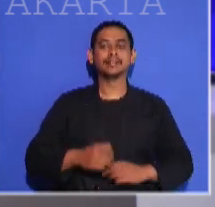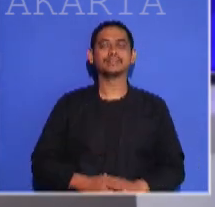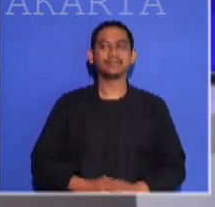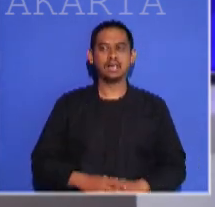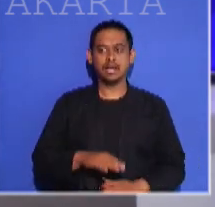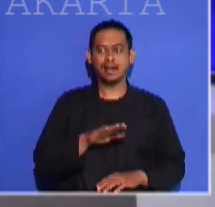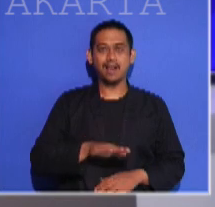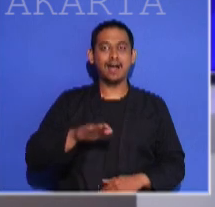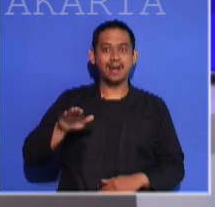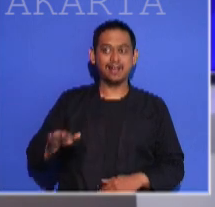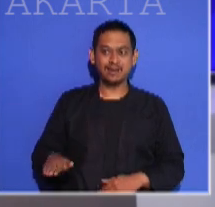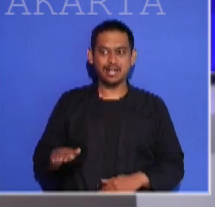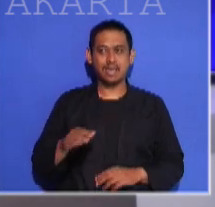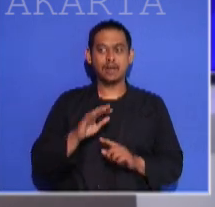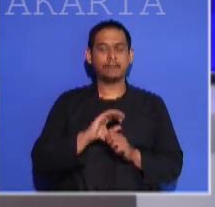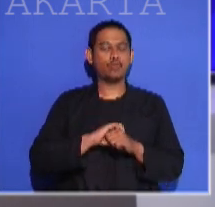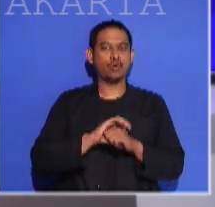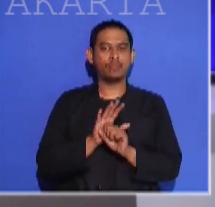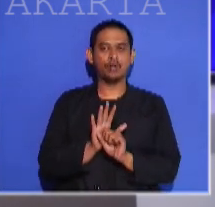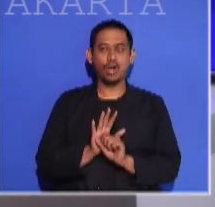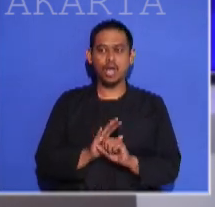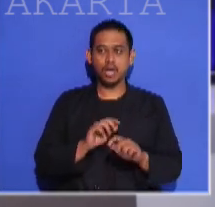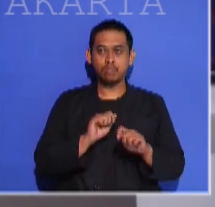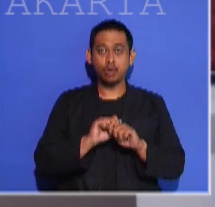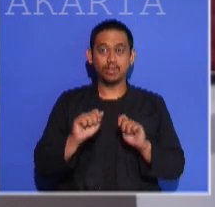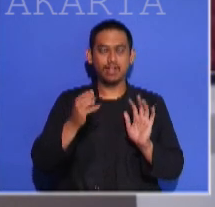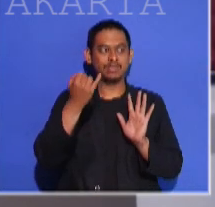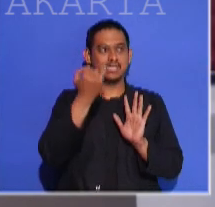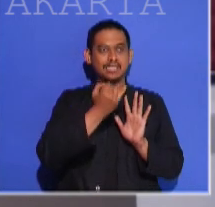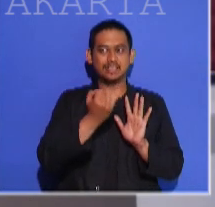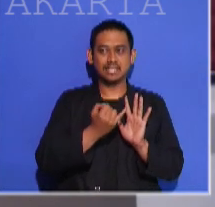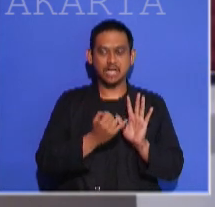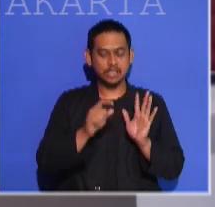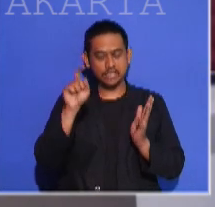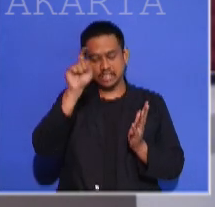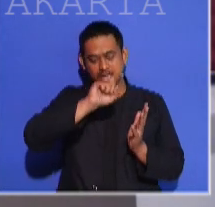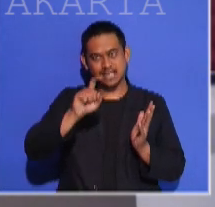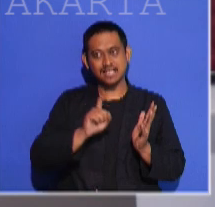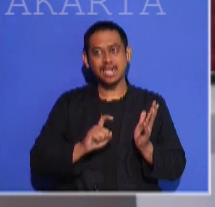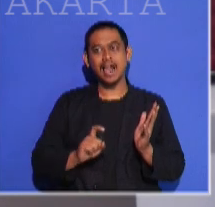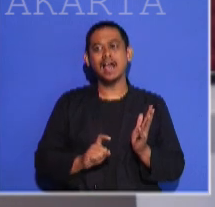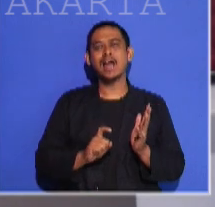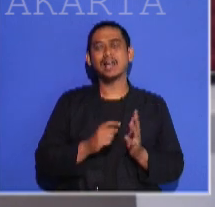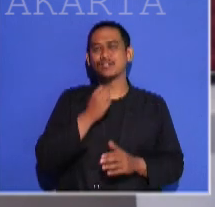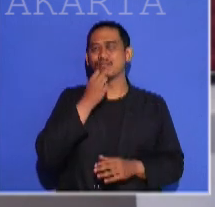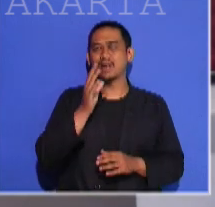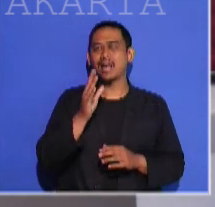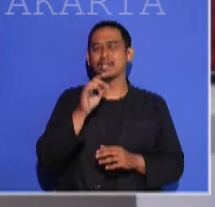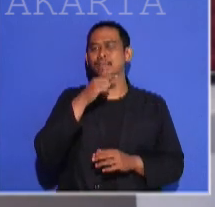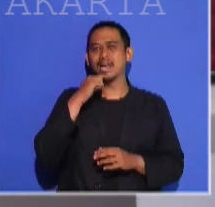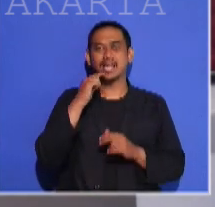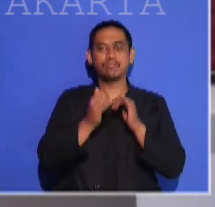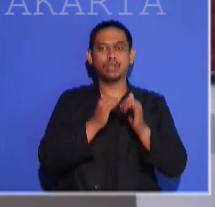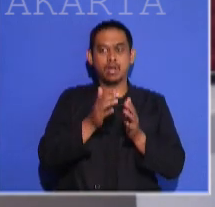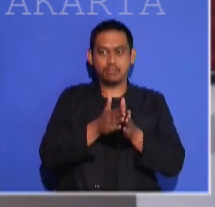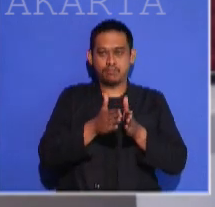Pengasih Kulon Progo menciptakan batik merah putih batik bermotif abstrak kontemporer ini dibuat sepanjang 17 m sesuai